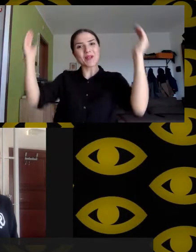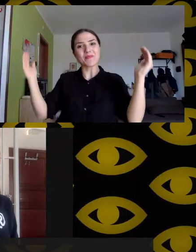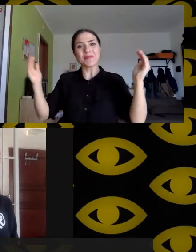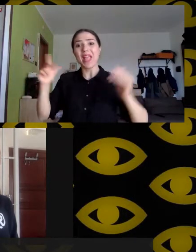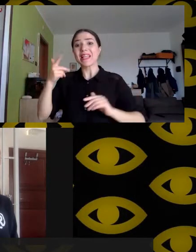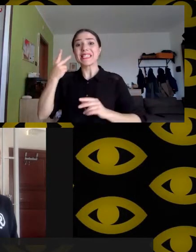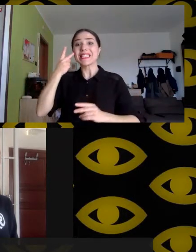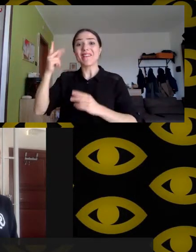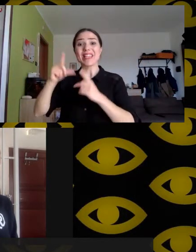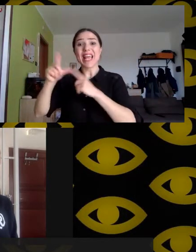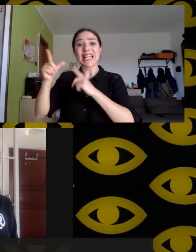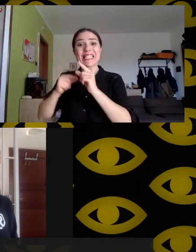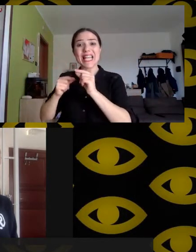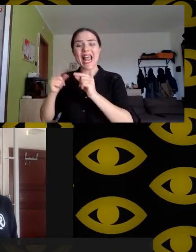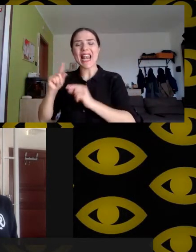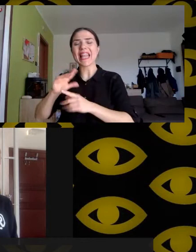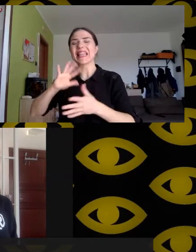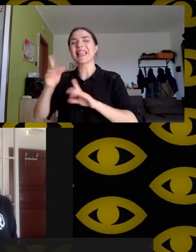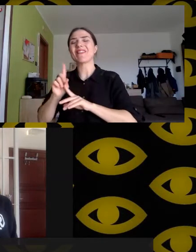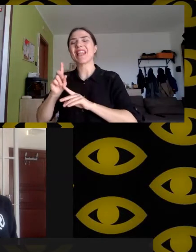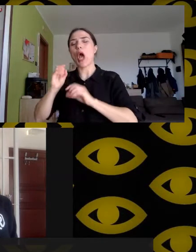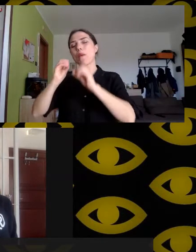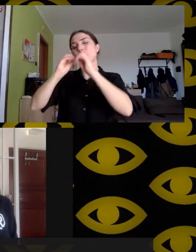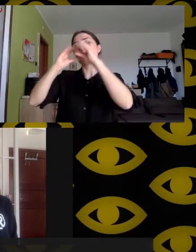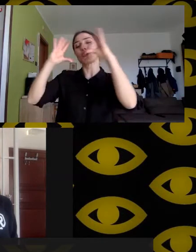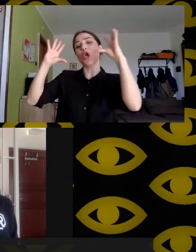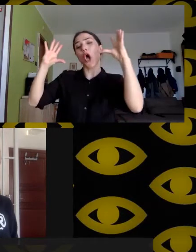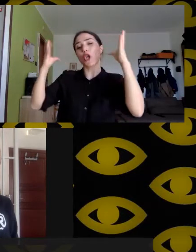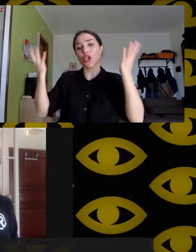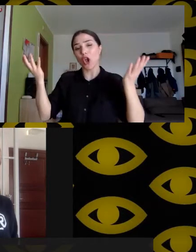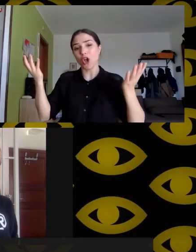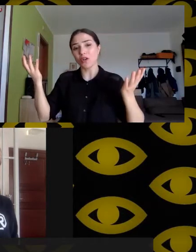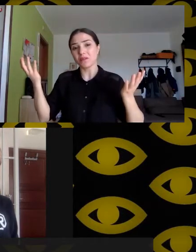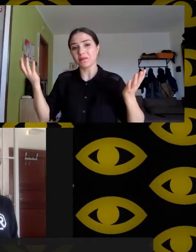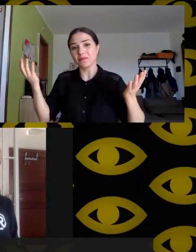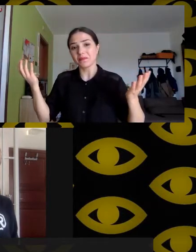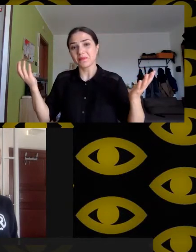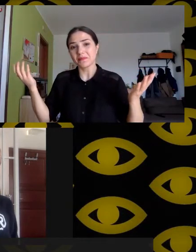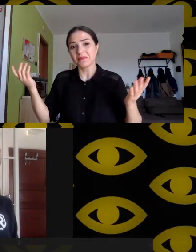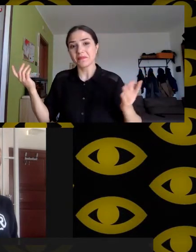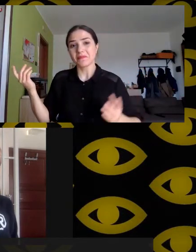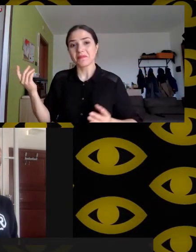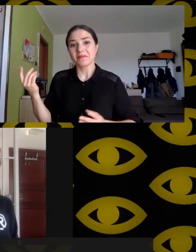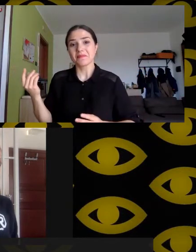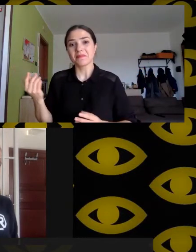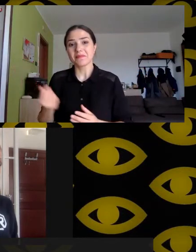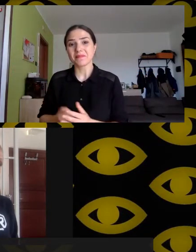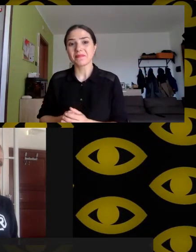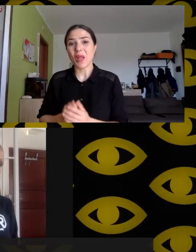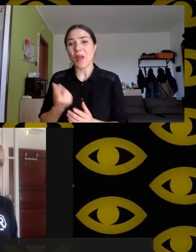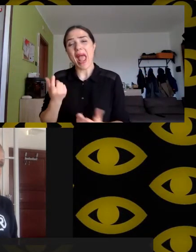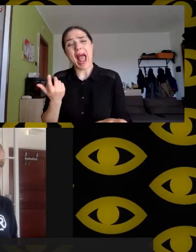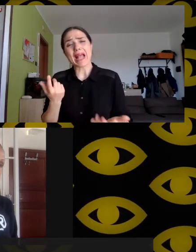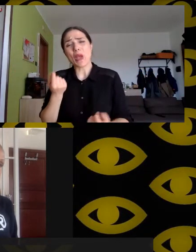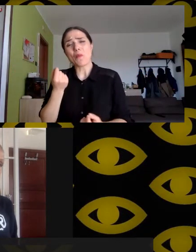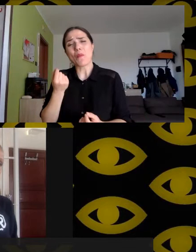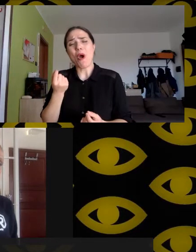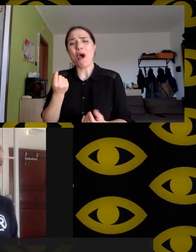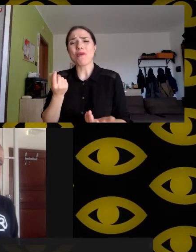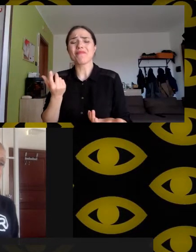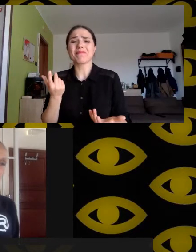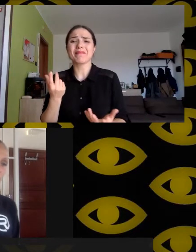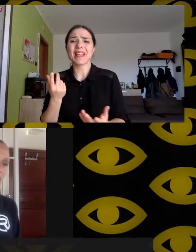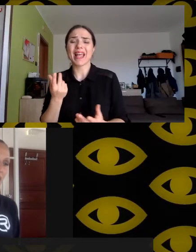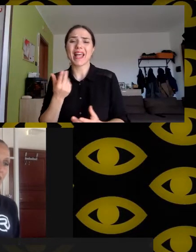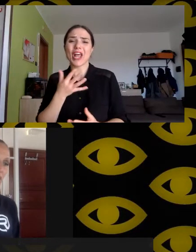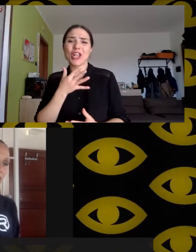stelle sono anche un'illusione, no? Questa immagine che forse sono già sparite nel momento in cui lo vedi, è molto romantica. Io una